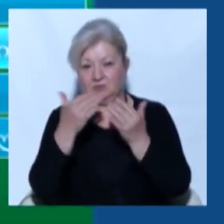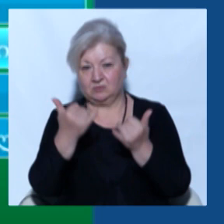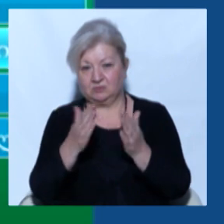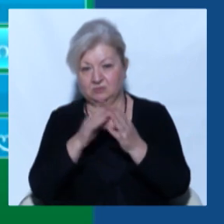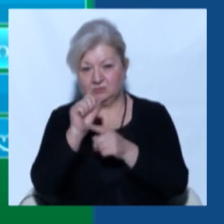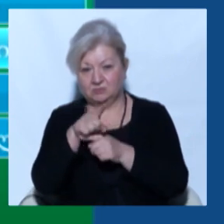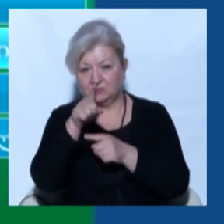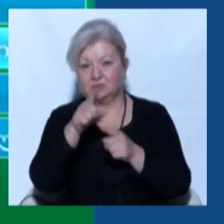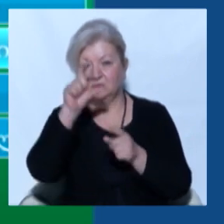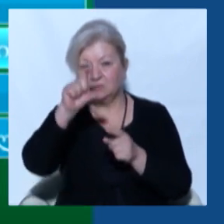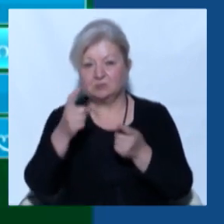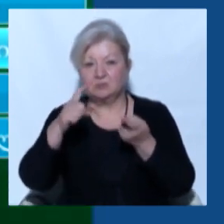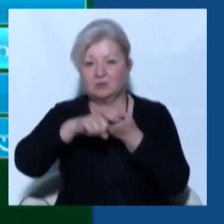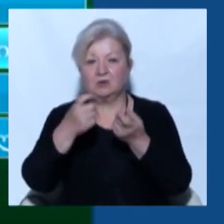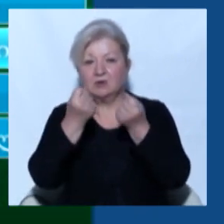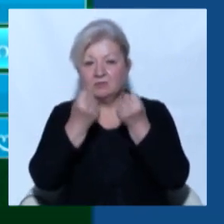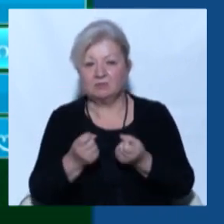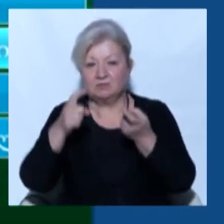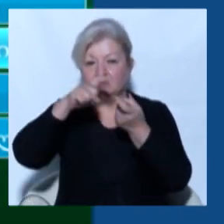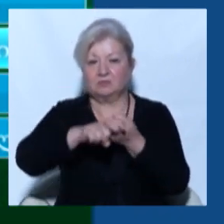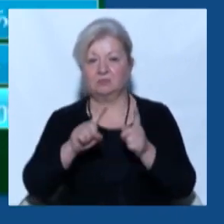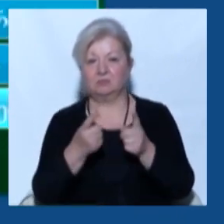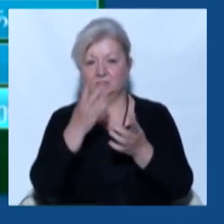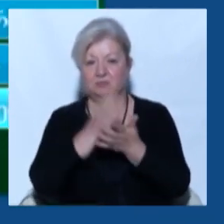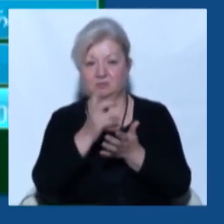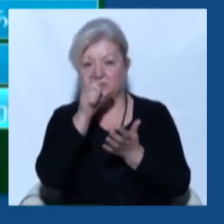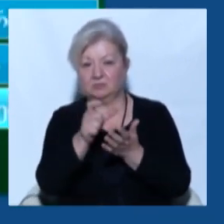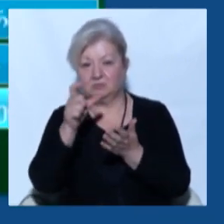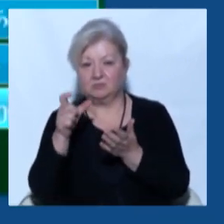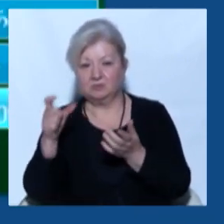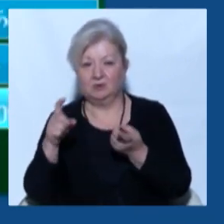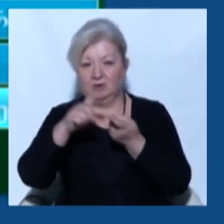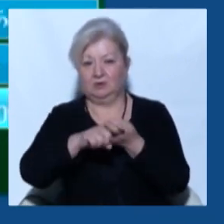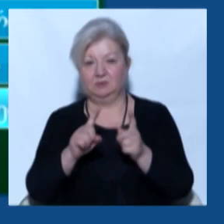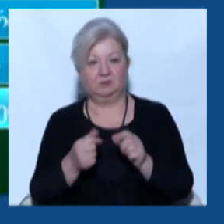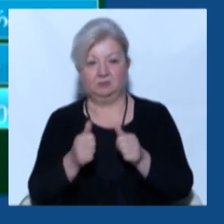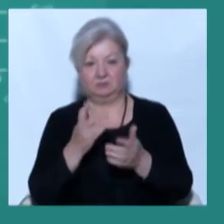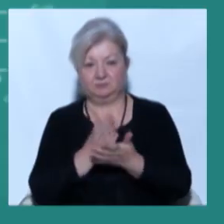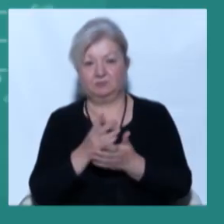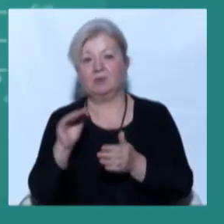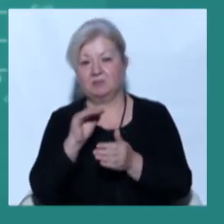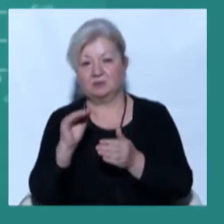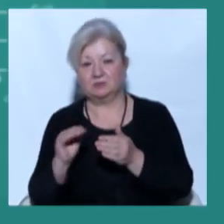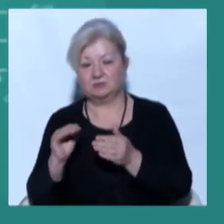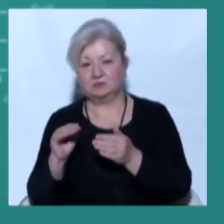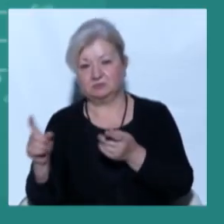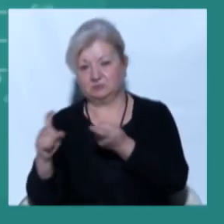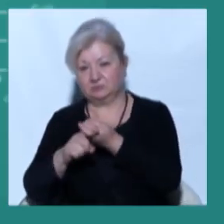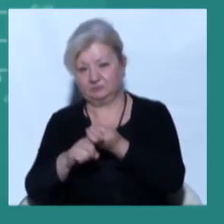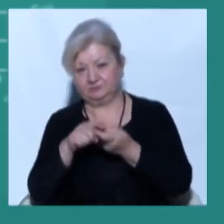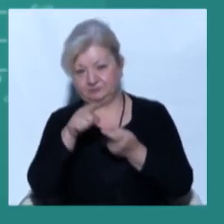პერიოდი. ეს შეკითხვა, რაც ფიზიკის ნაწილს ეხება. ახლა დავბრუნდეთ უკან